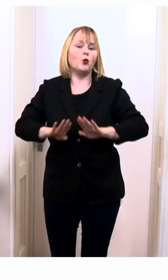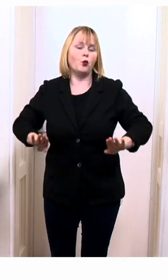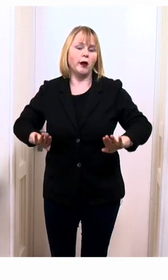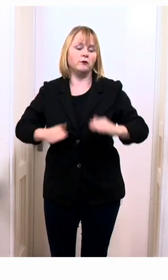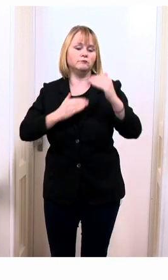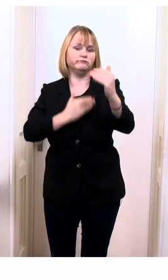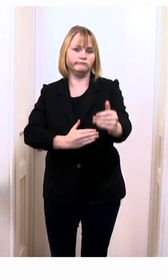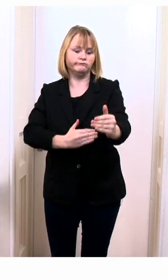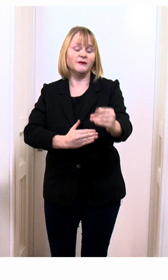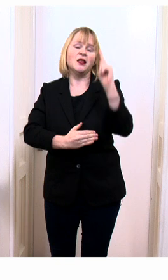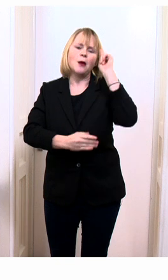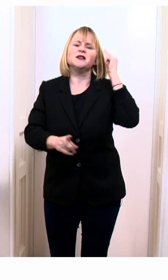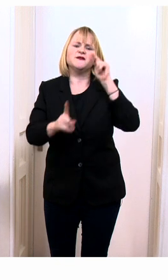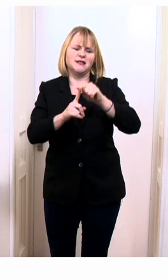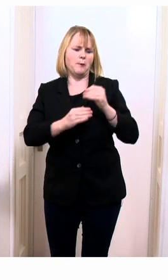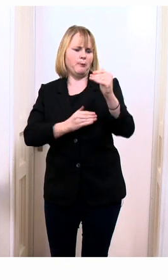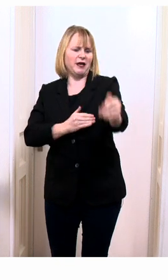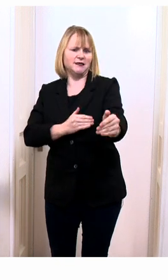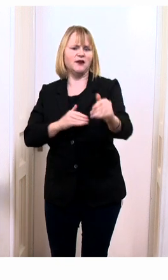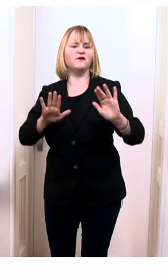vorgesehen bis zum 10. Januar.